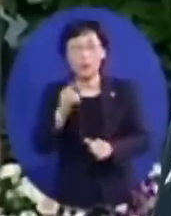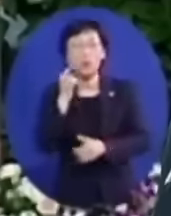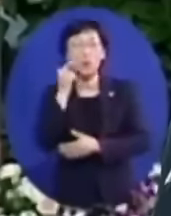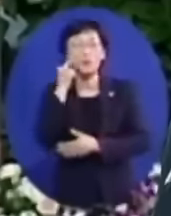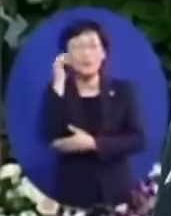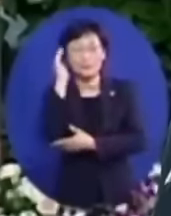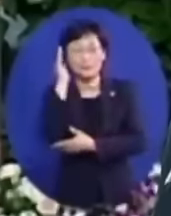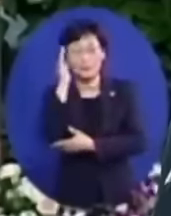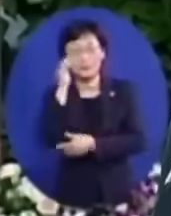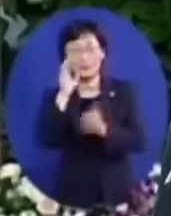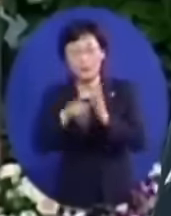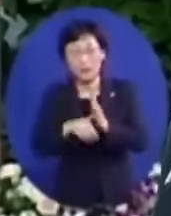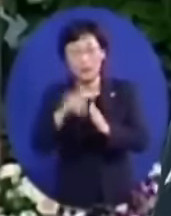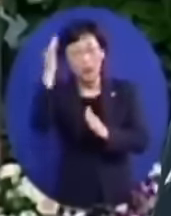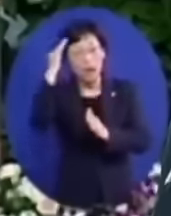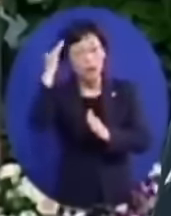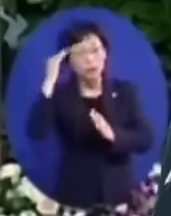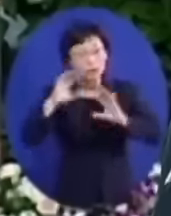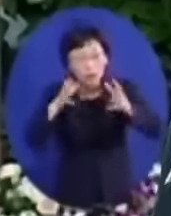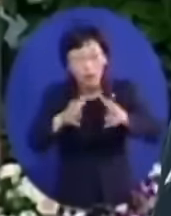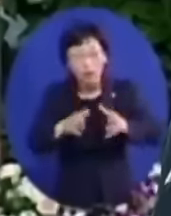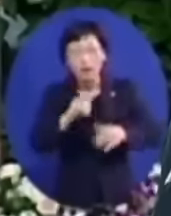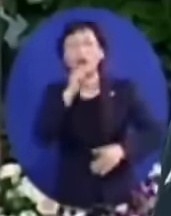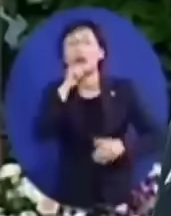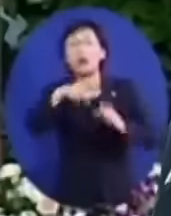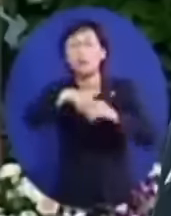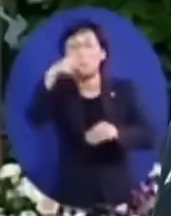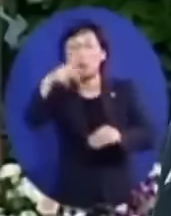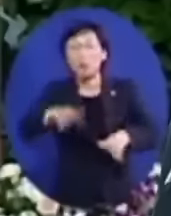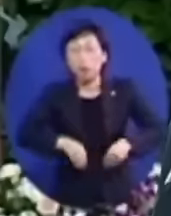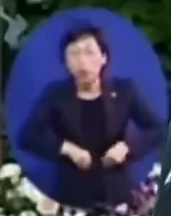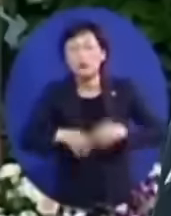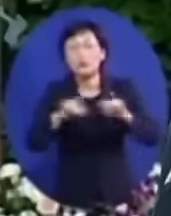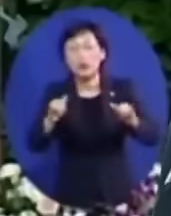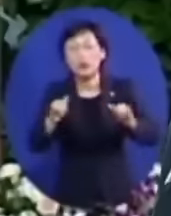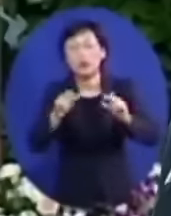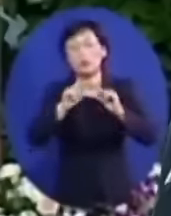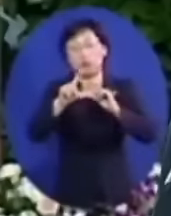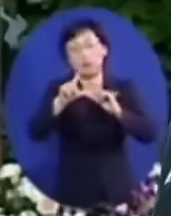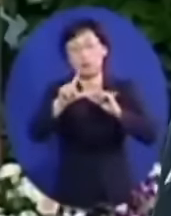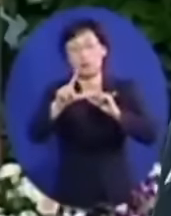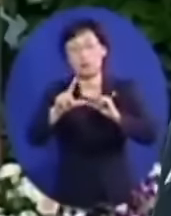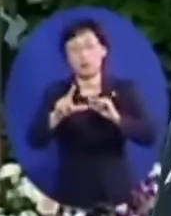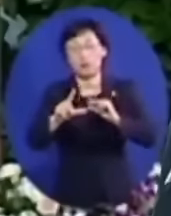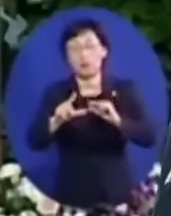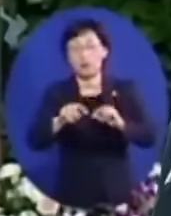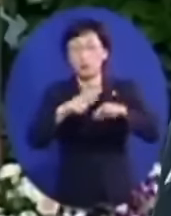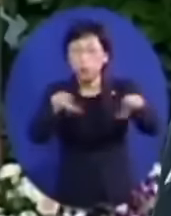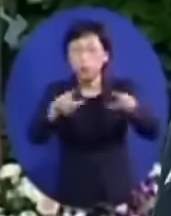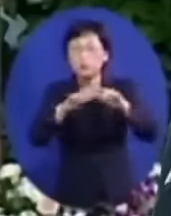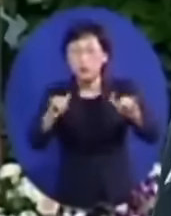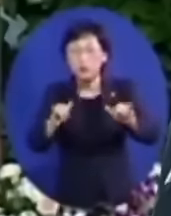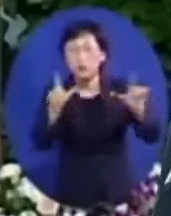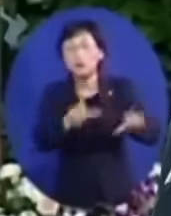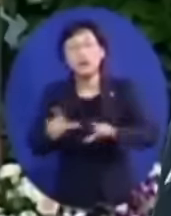우리나라는 가난하고 헐벗고 굶주린 사람들이 대부분이었습니다. 특히 저희 양부리들은 삶의 희망을 잃고